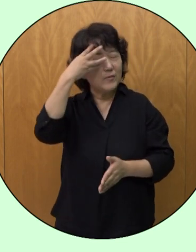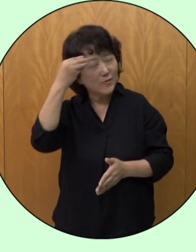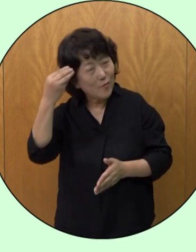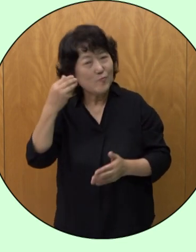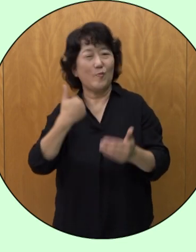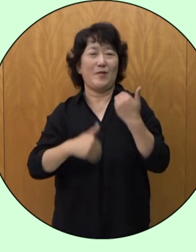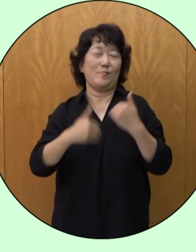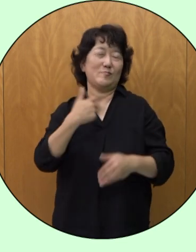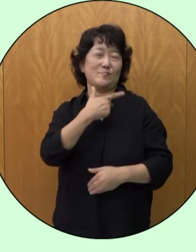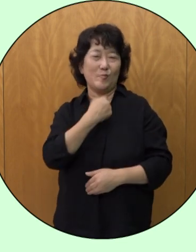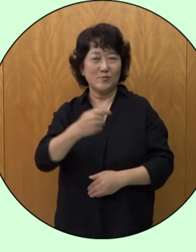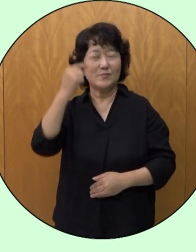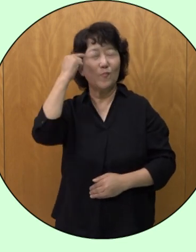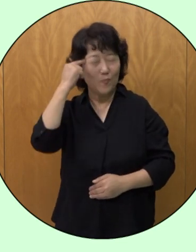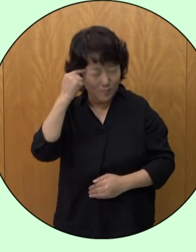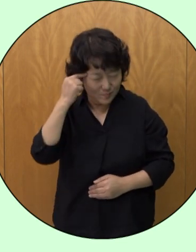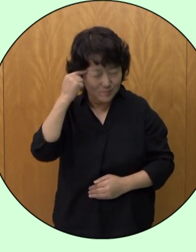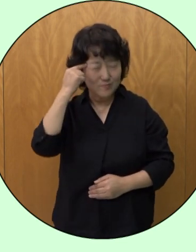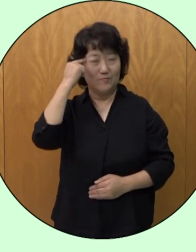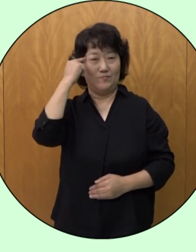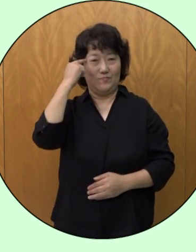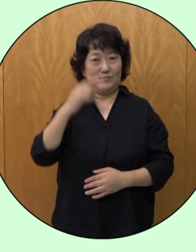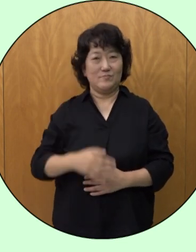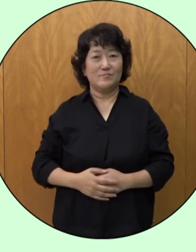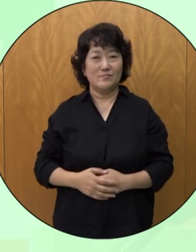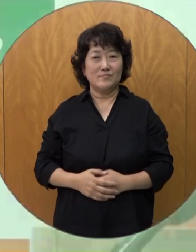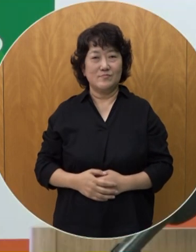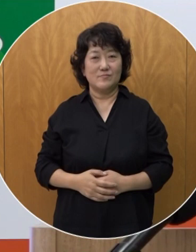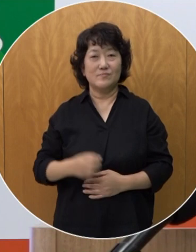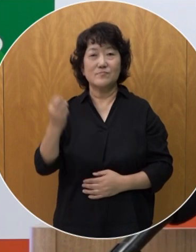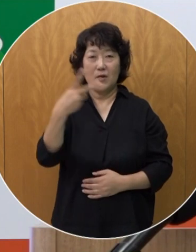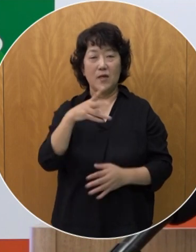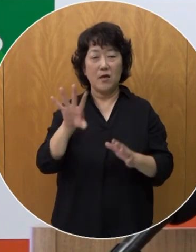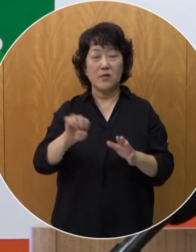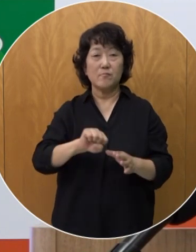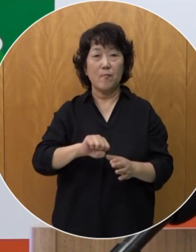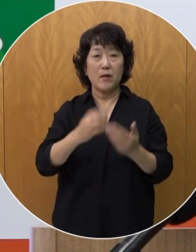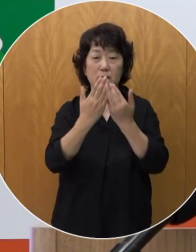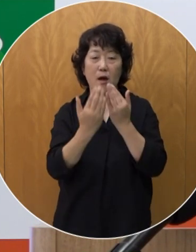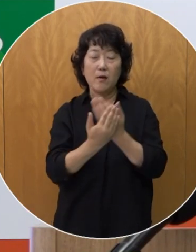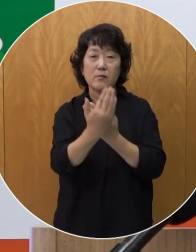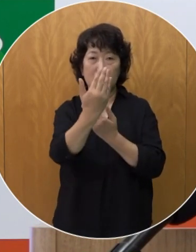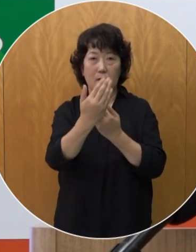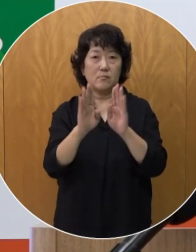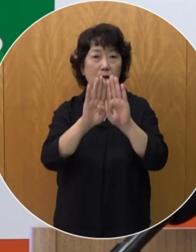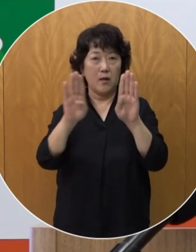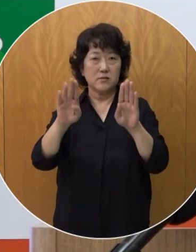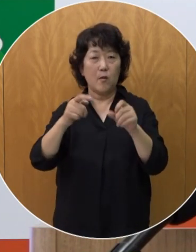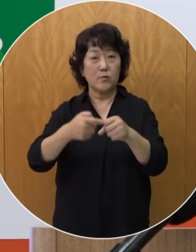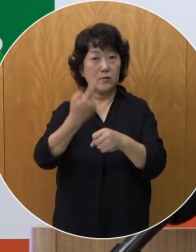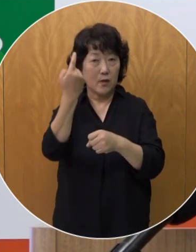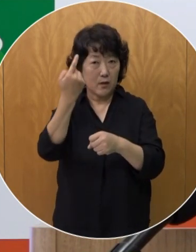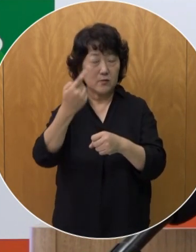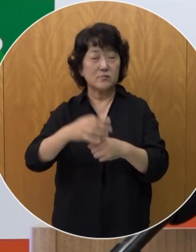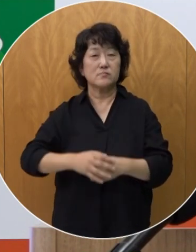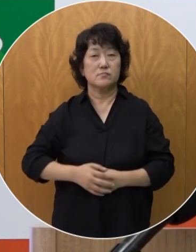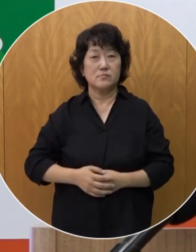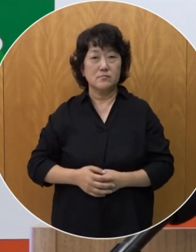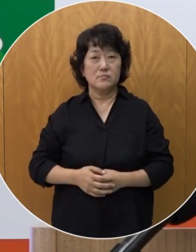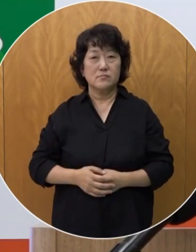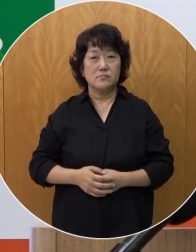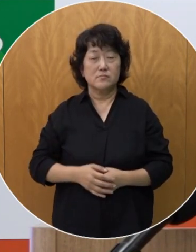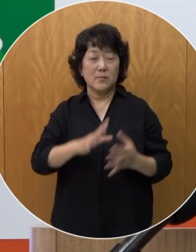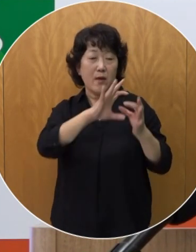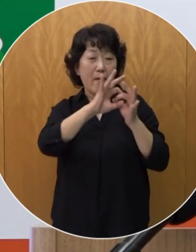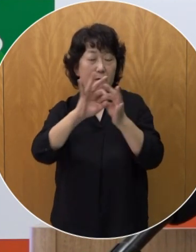も楽しんでいただきたいなというふうに願ってございます。また今治大会の開催を契機に